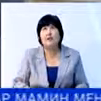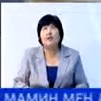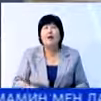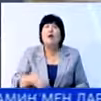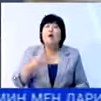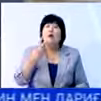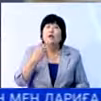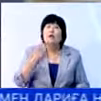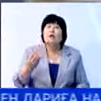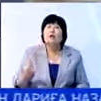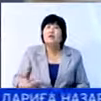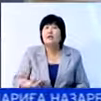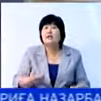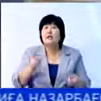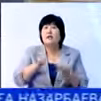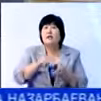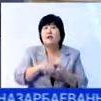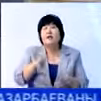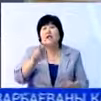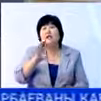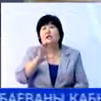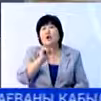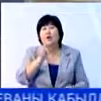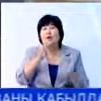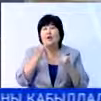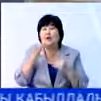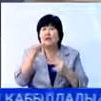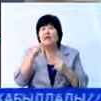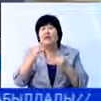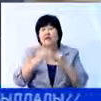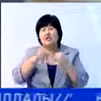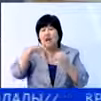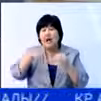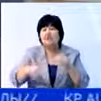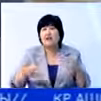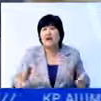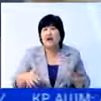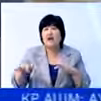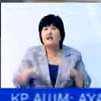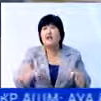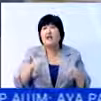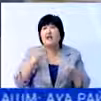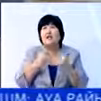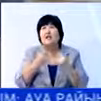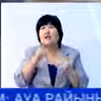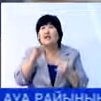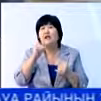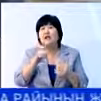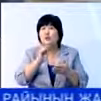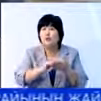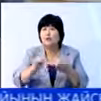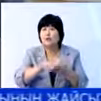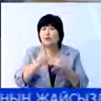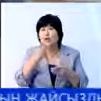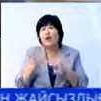байланысты тірлікте өмір сүріп жатқан жағдайым бар менің. Яссауидің жерастындағы тіршілігіне байланысты «Сары кітап» дейтін екі томдық кітабын жазып,